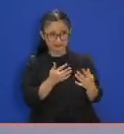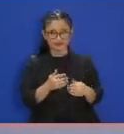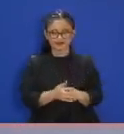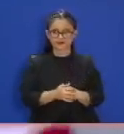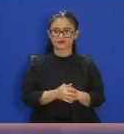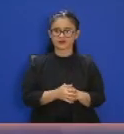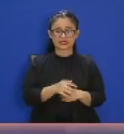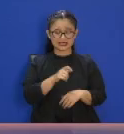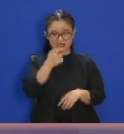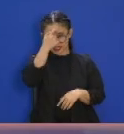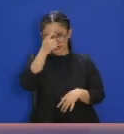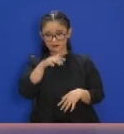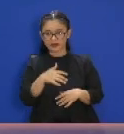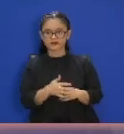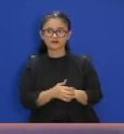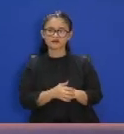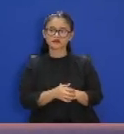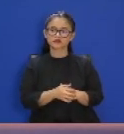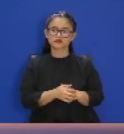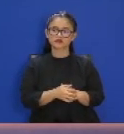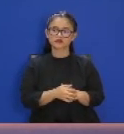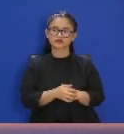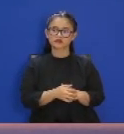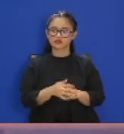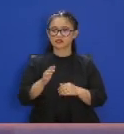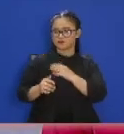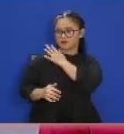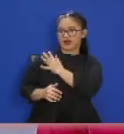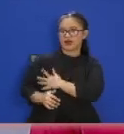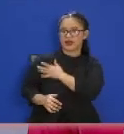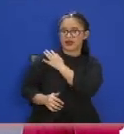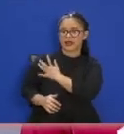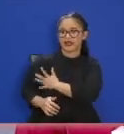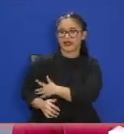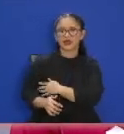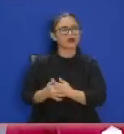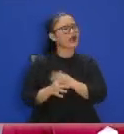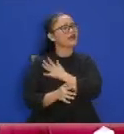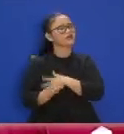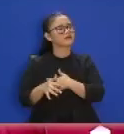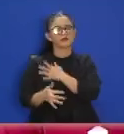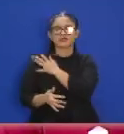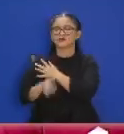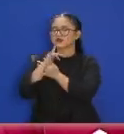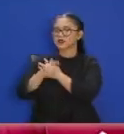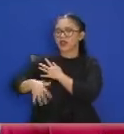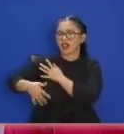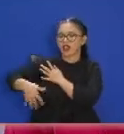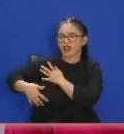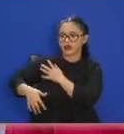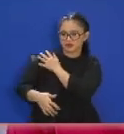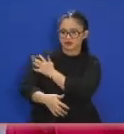Sipi. Jadinya sebelah kanan. Sebelah kanan kenapa tuh? Lemah.